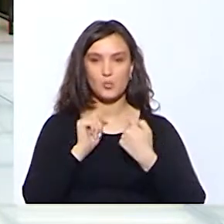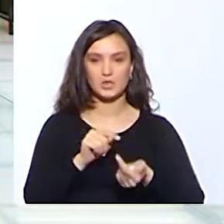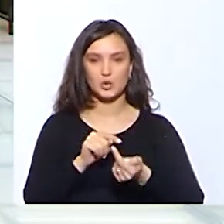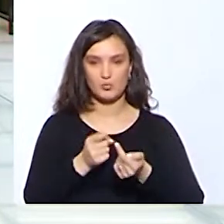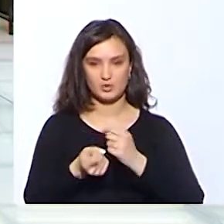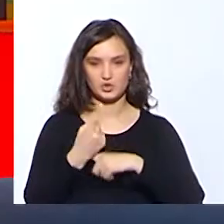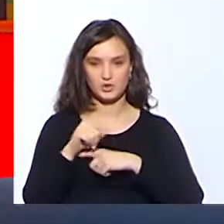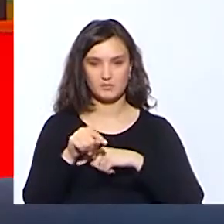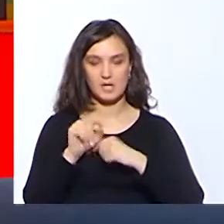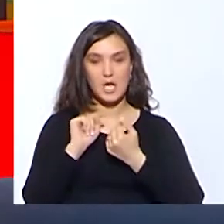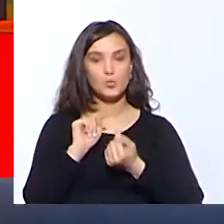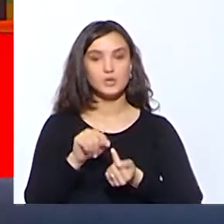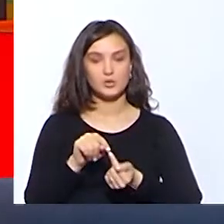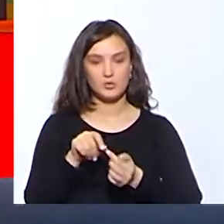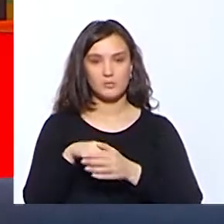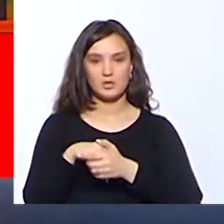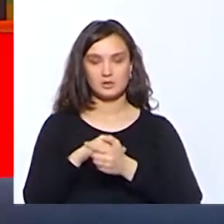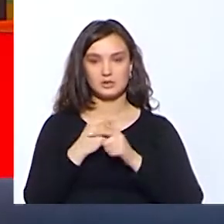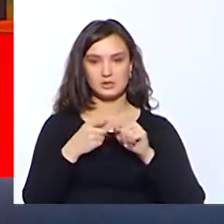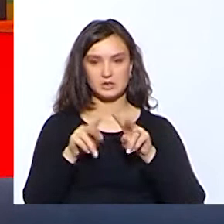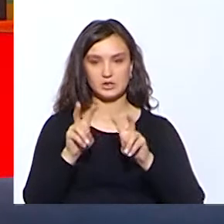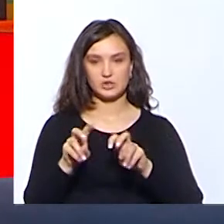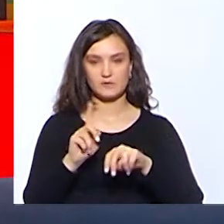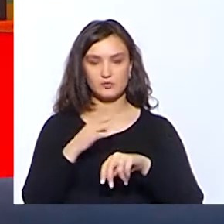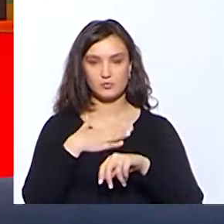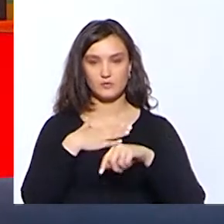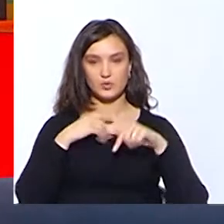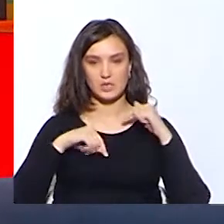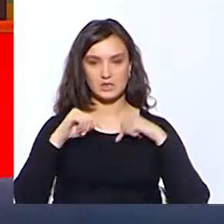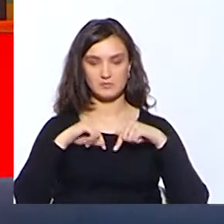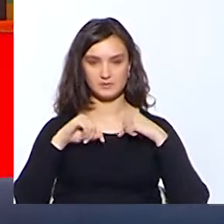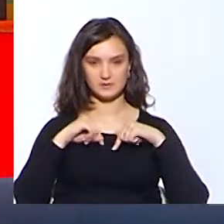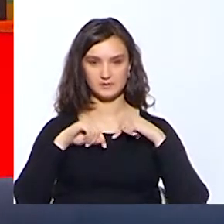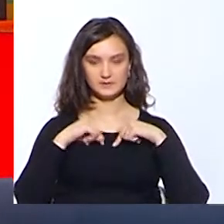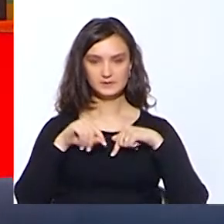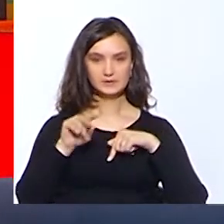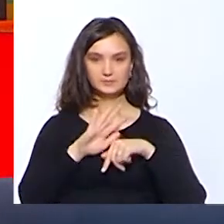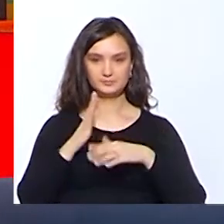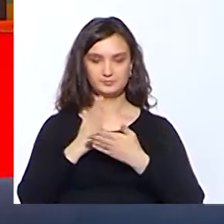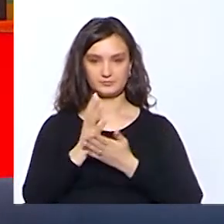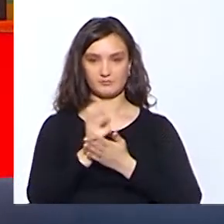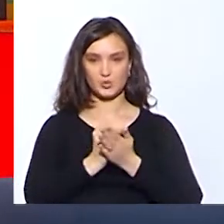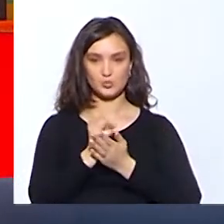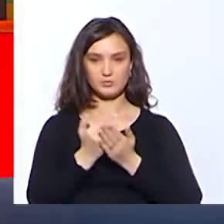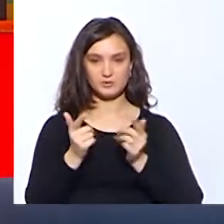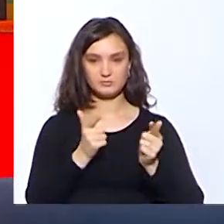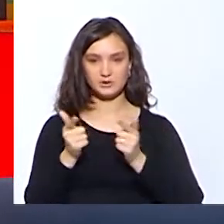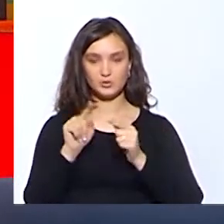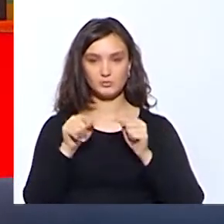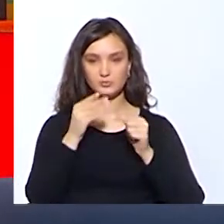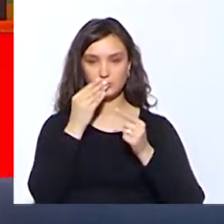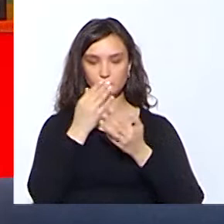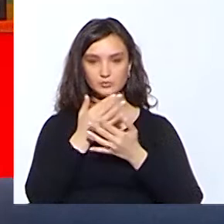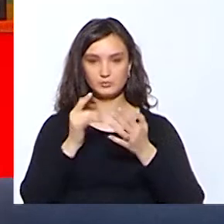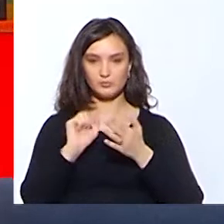აუტანლობა ჩნდება. აუტანლობა ეს იმას ნიშნავს, რომ ჩვენი ორგანიზმი არ არის რესურსებით მზად, რომ ეს